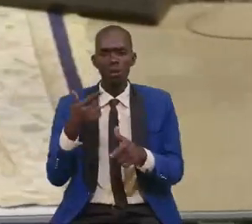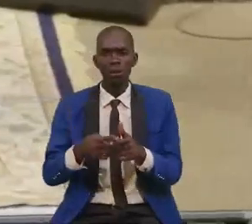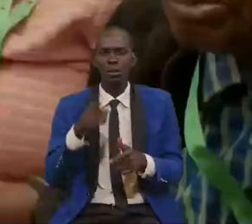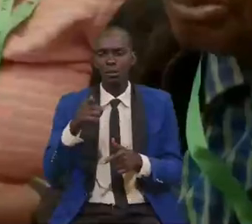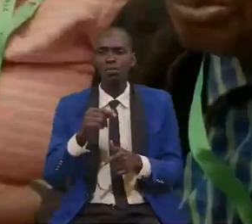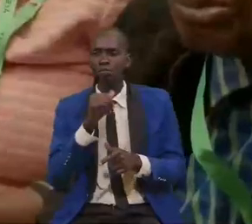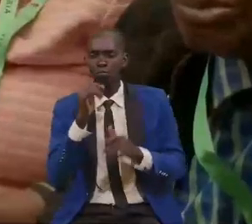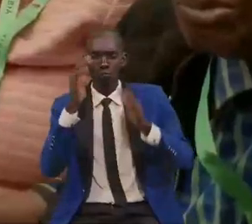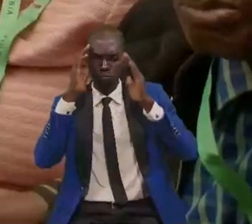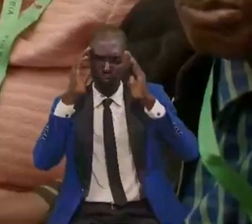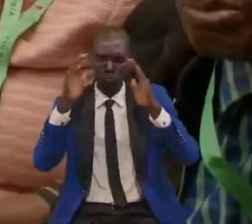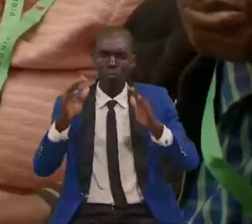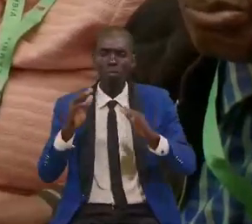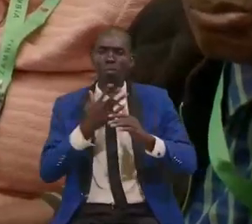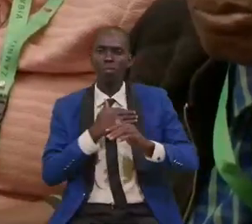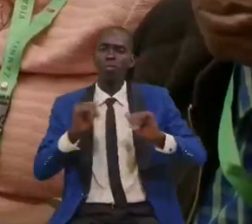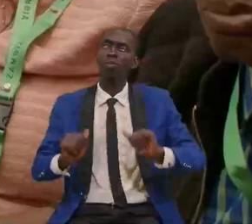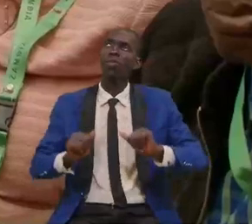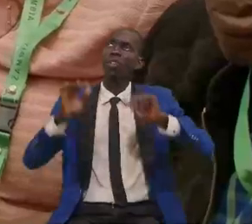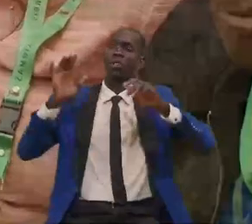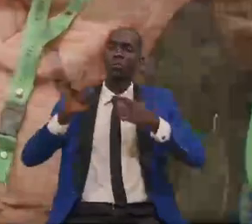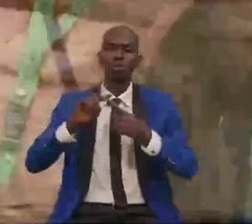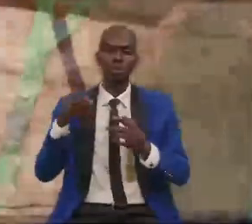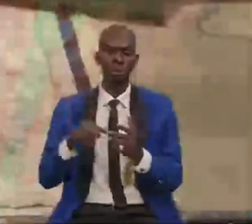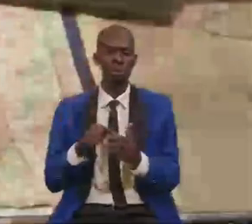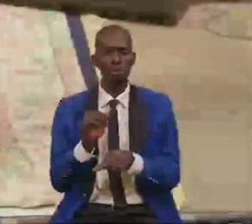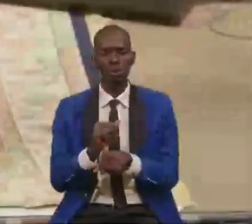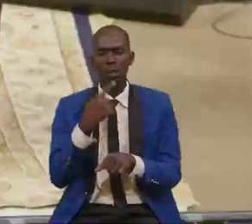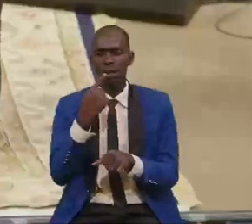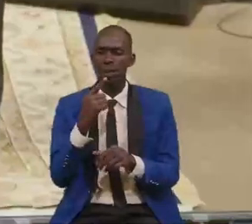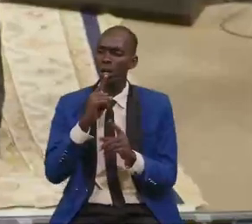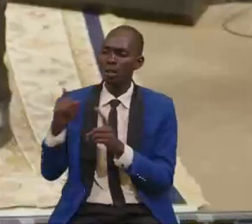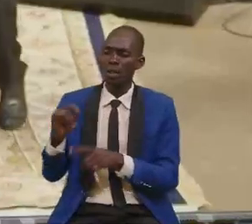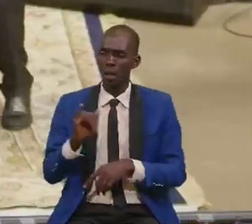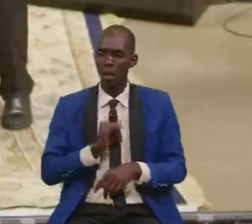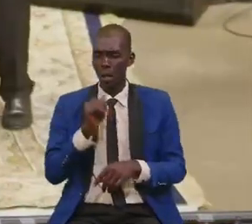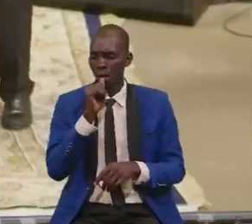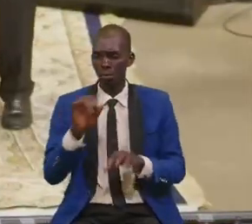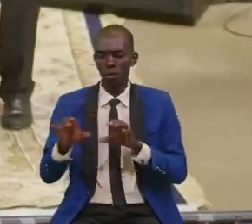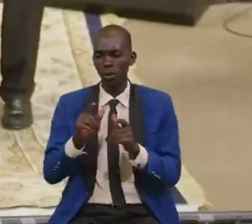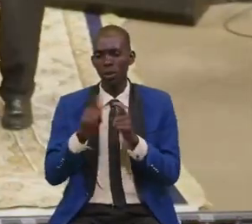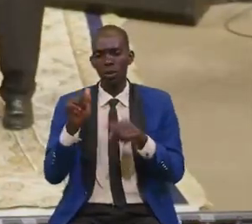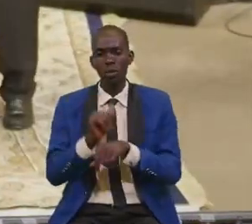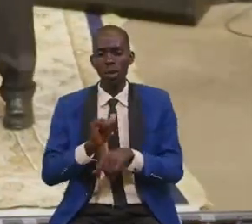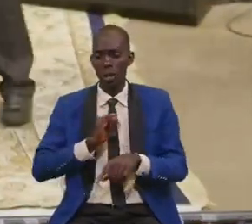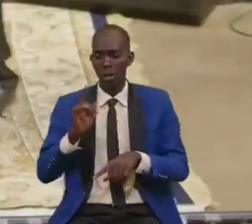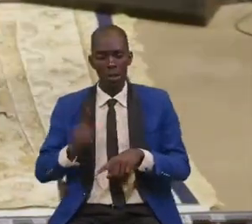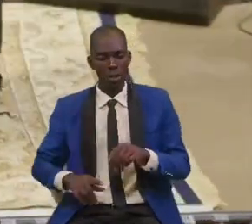pas alors se focaliser pour dire, je fais un grand ouvrage et je ne puis descendre?